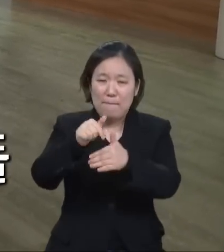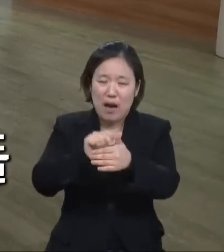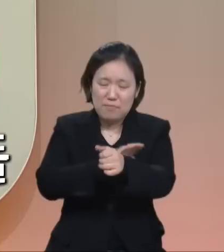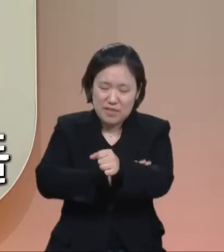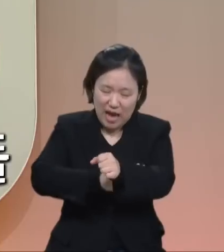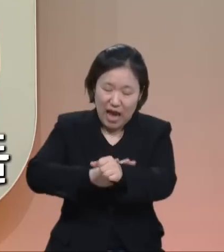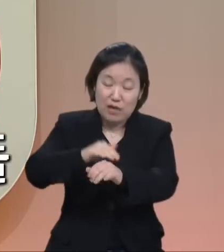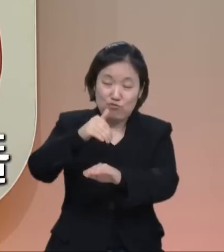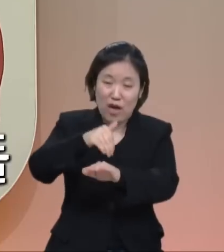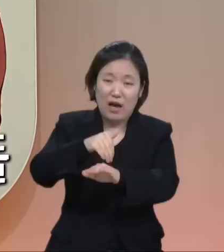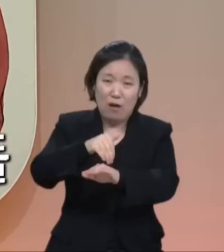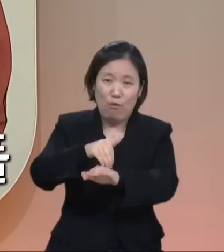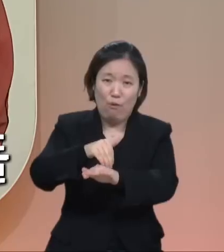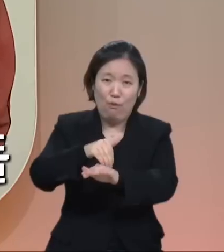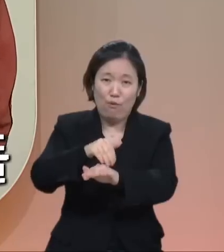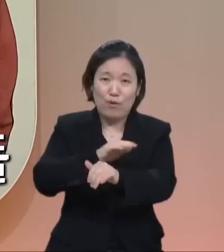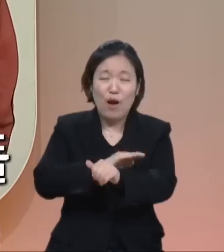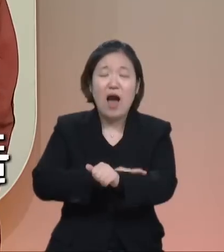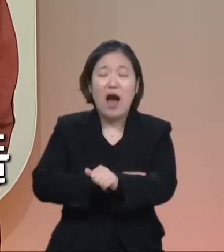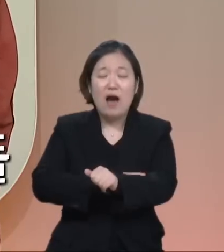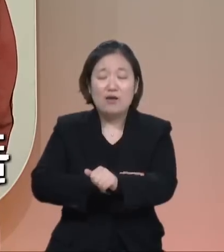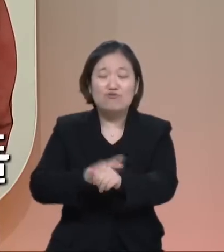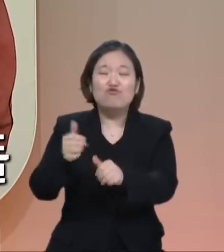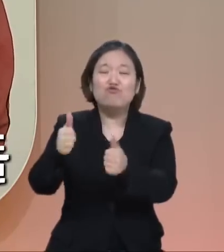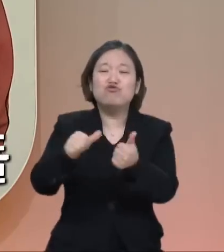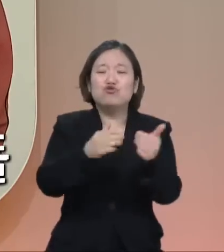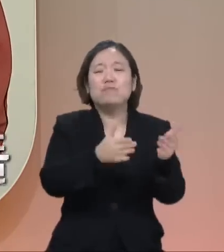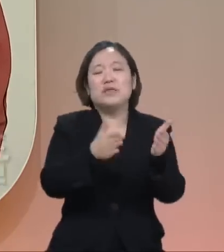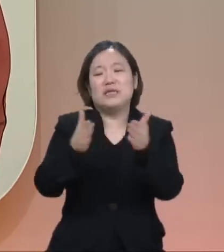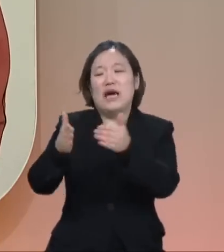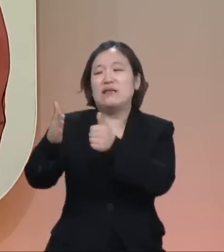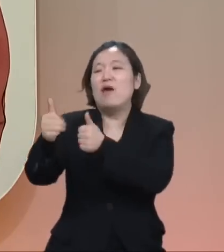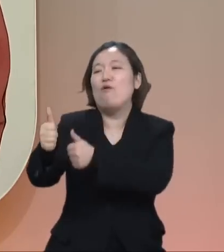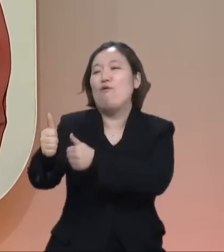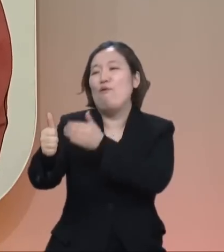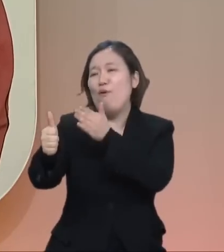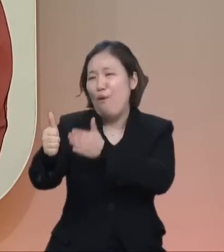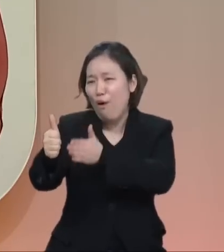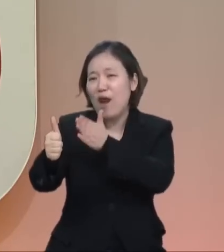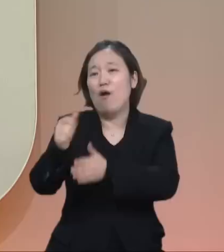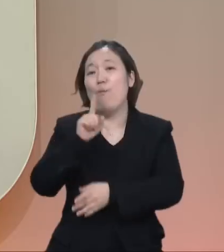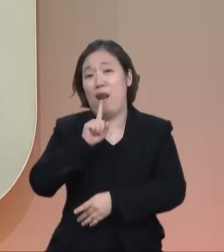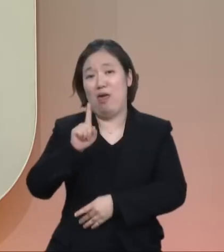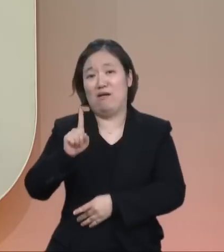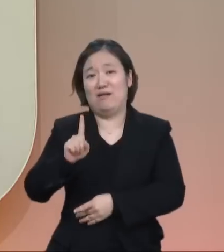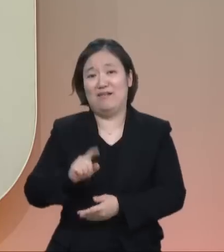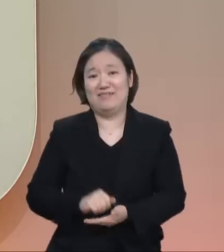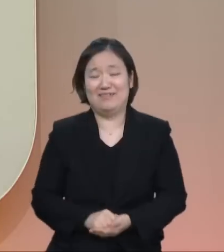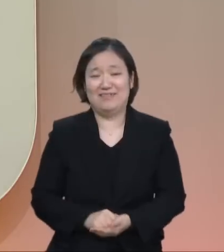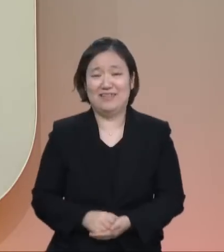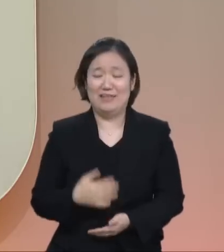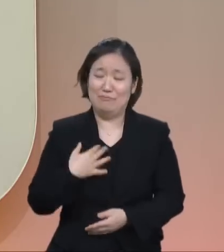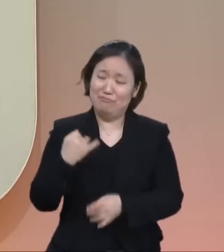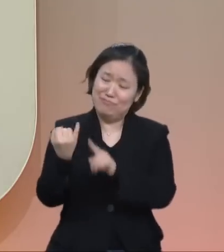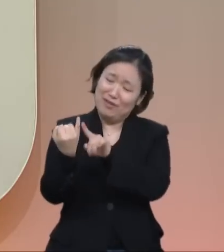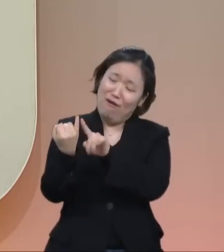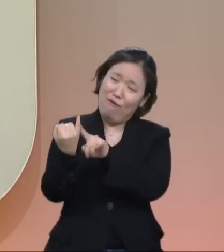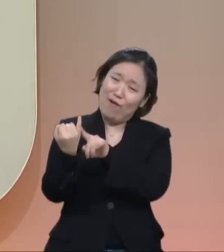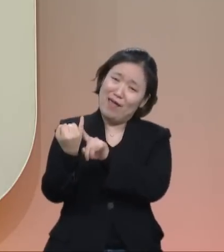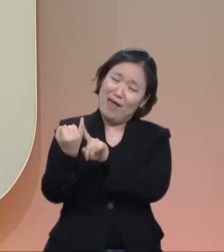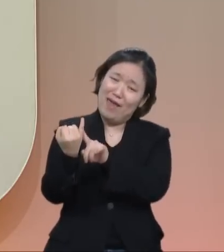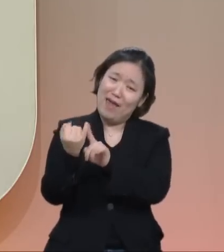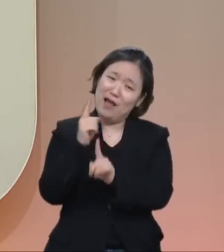잘 다스리시고 이제 갈라를 준비하십시오라고 하더랍니다 의원이 그래서이 여인의